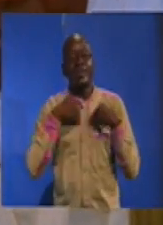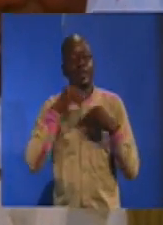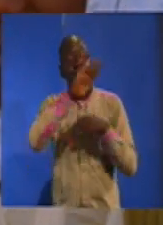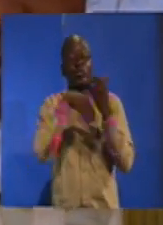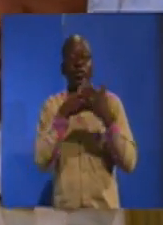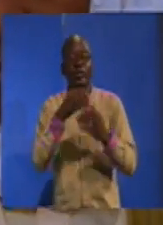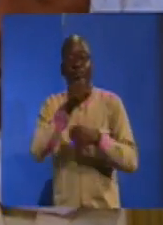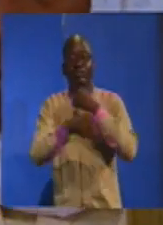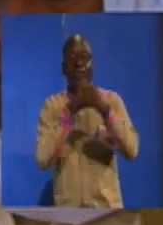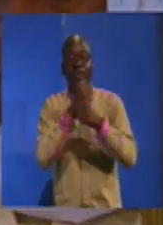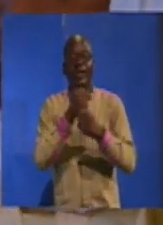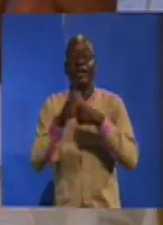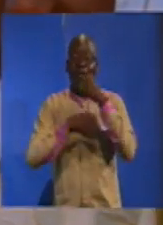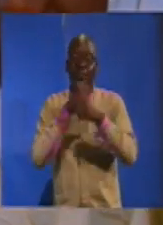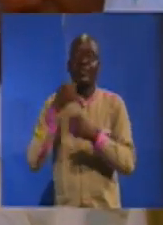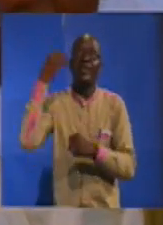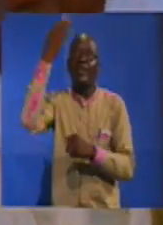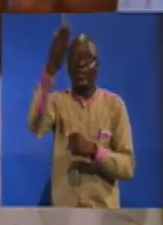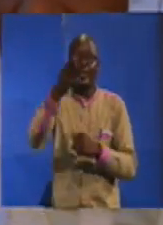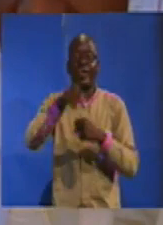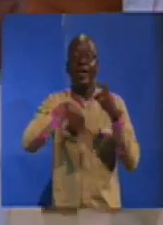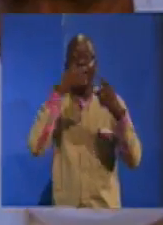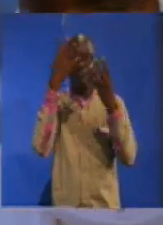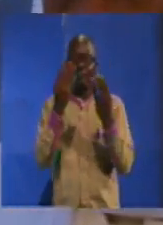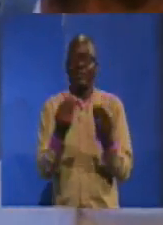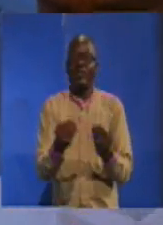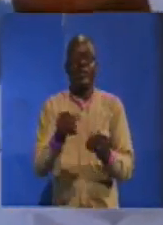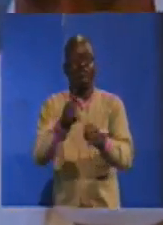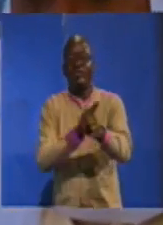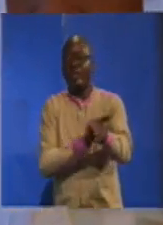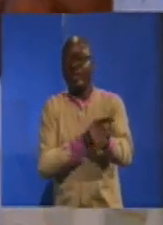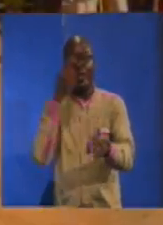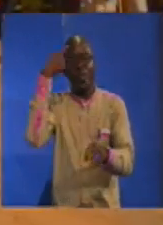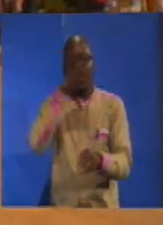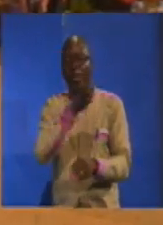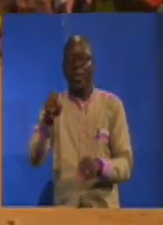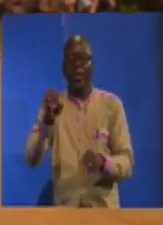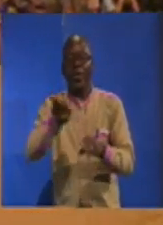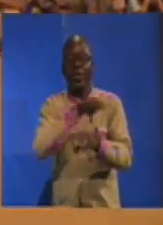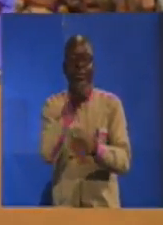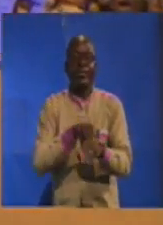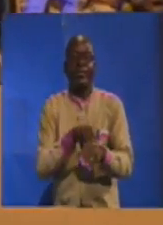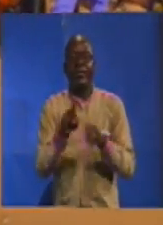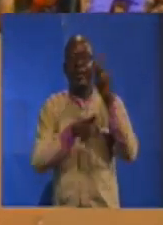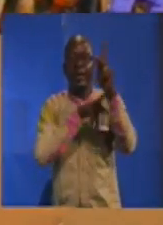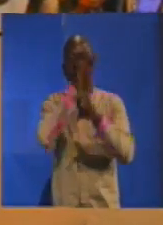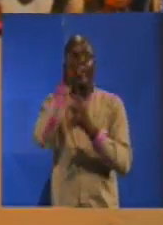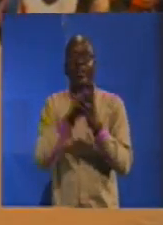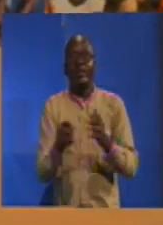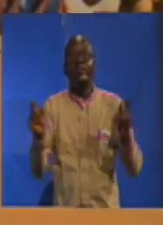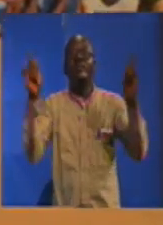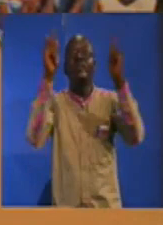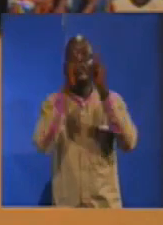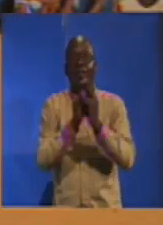années et les années encore à venir tant qu'il n'y a pas une solution durable pour eux au Mali. La population du camp du Goudoubo